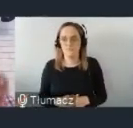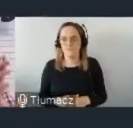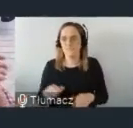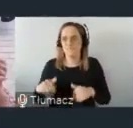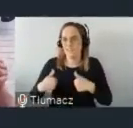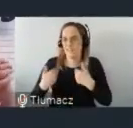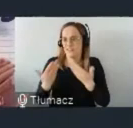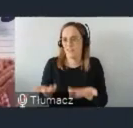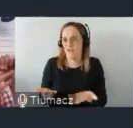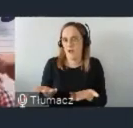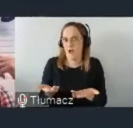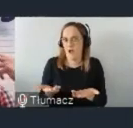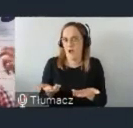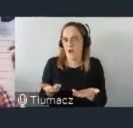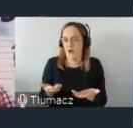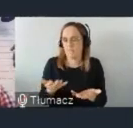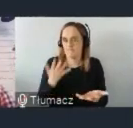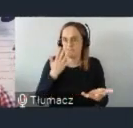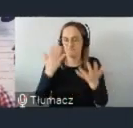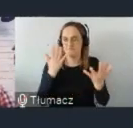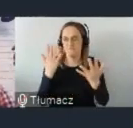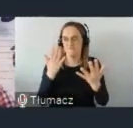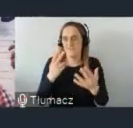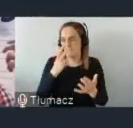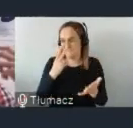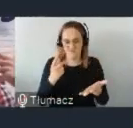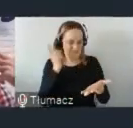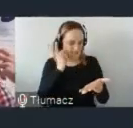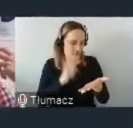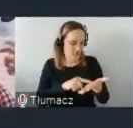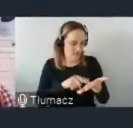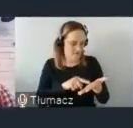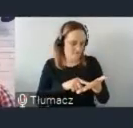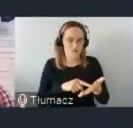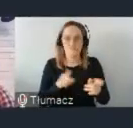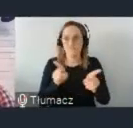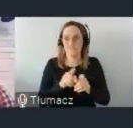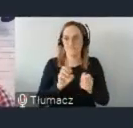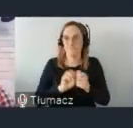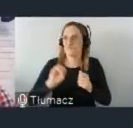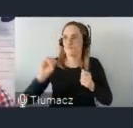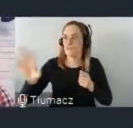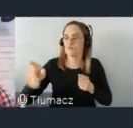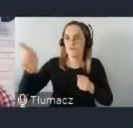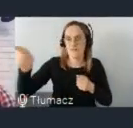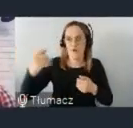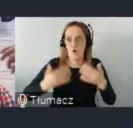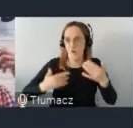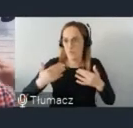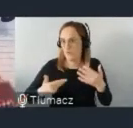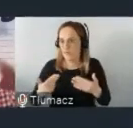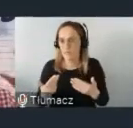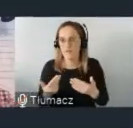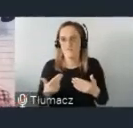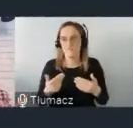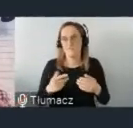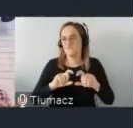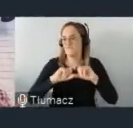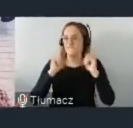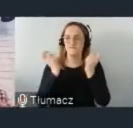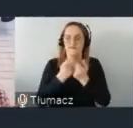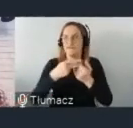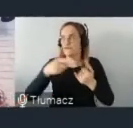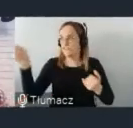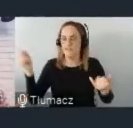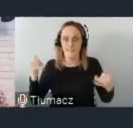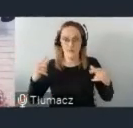taki efekt, że to, co widzicie na smartfonie, jest pokazywane na komputerze za pomocą tej aplikacji AnyDesk i wszyscy inni